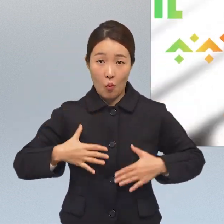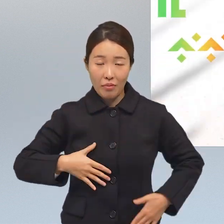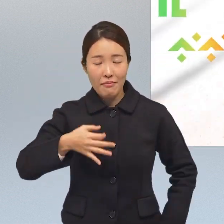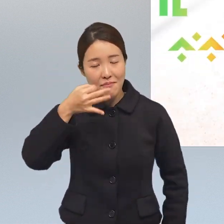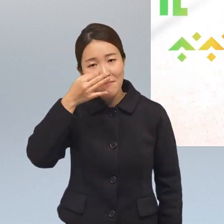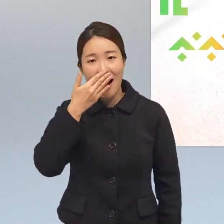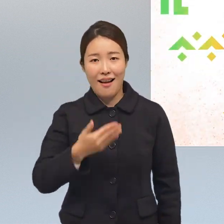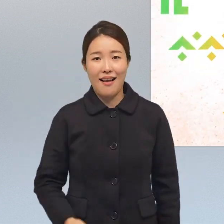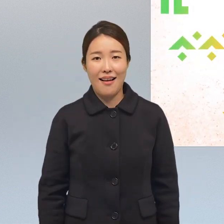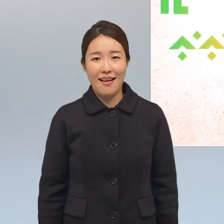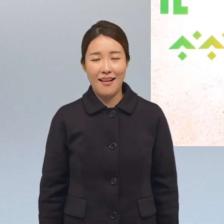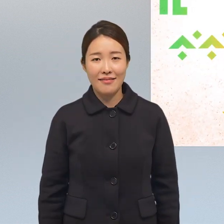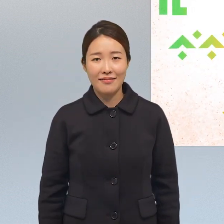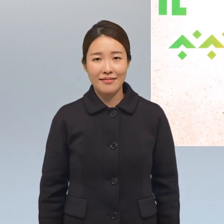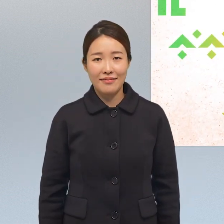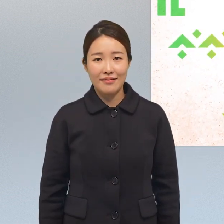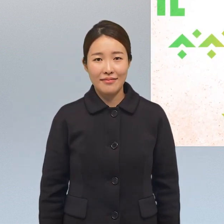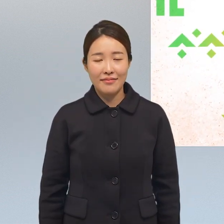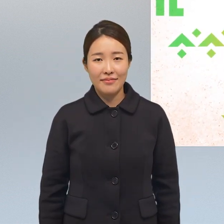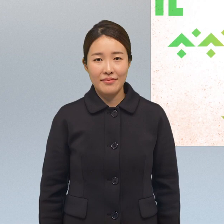네.